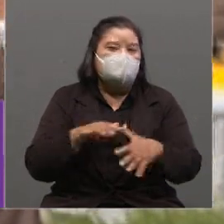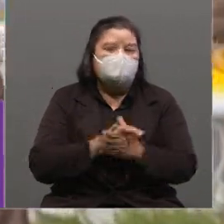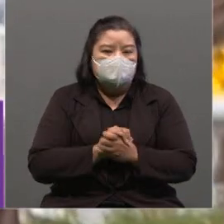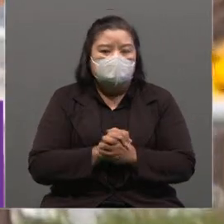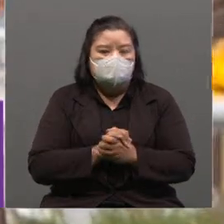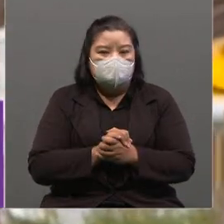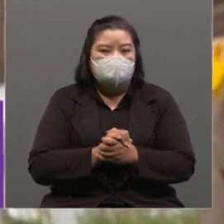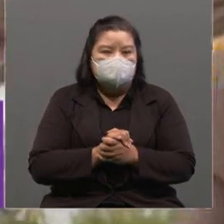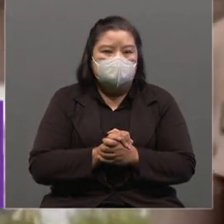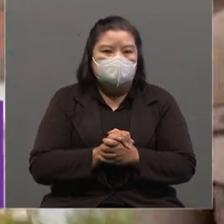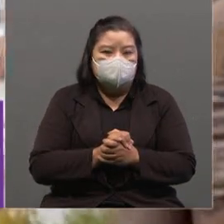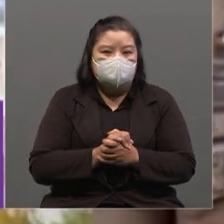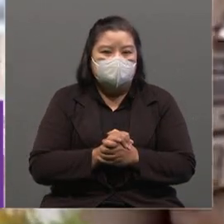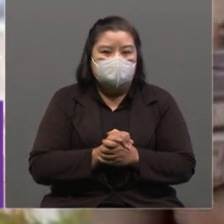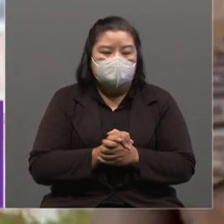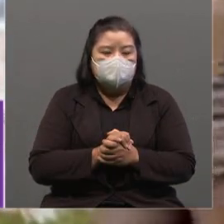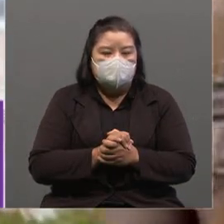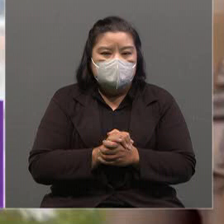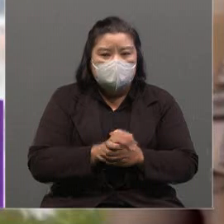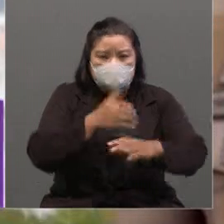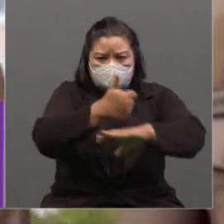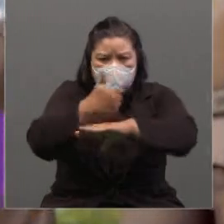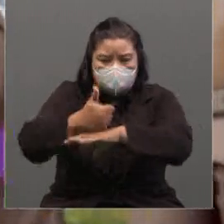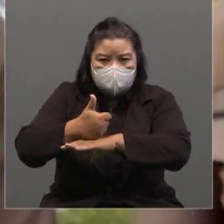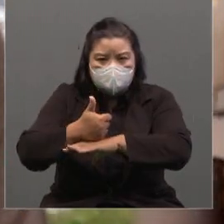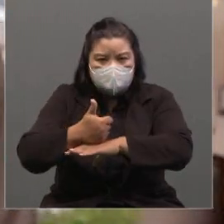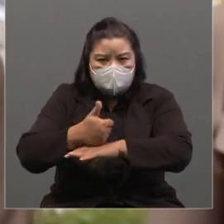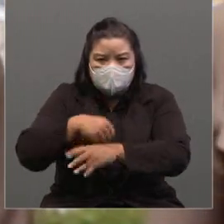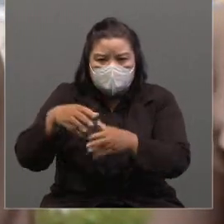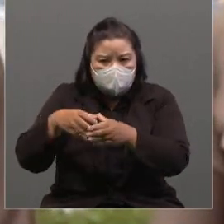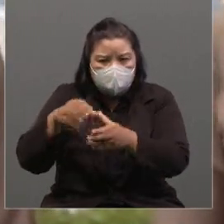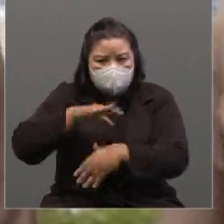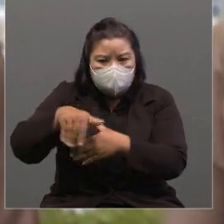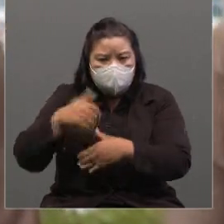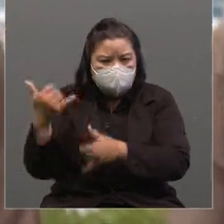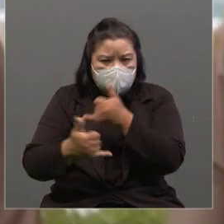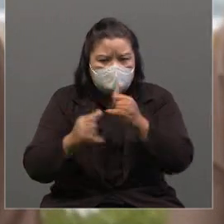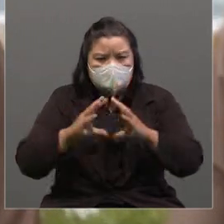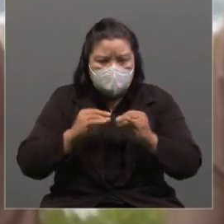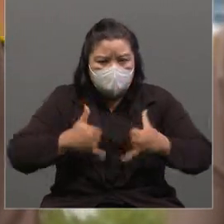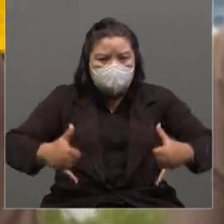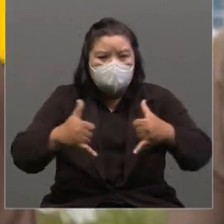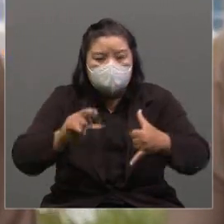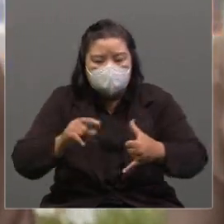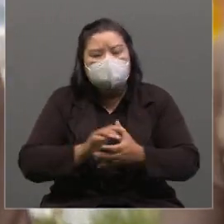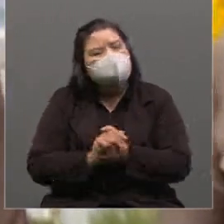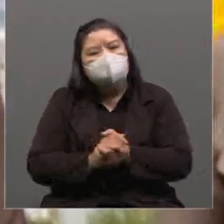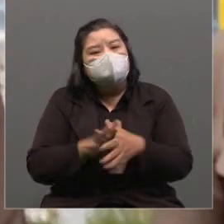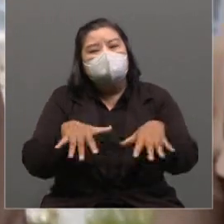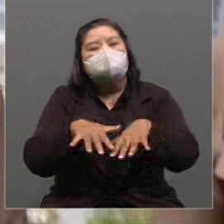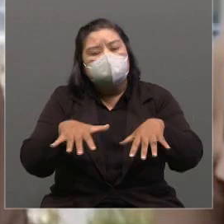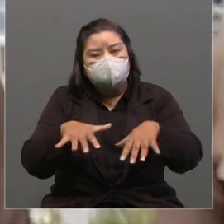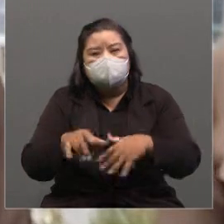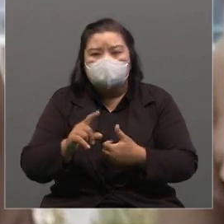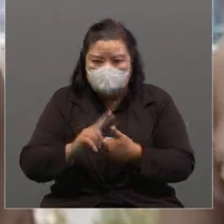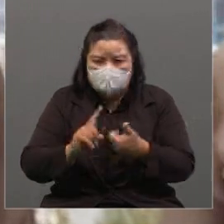วันนี้เรียกพุ่มกับทุกสอนอมาเลยนะนโยบายแรกจะให้อะไรบ้าง กำชับข้อสั่งการปกติครับแล้วก็ติดตาม